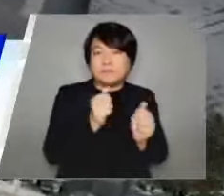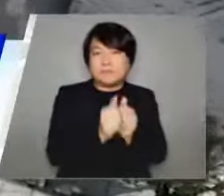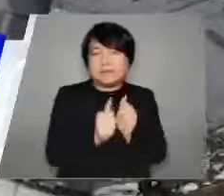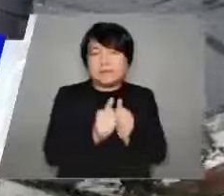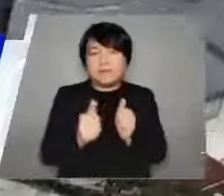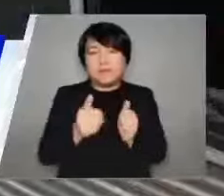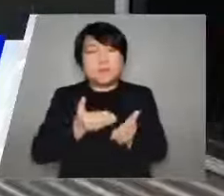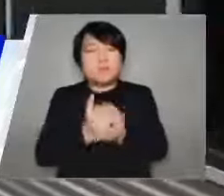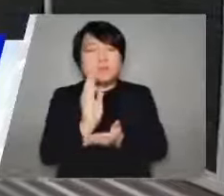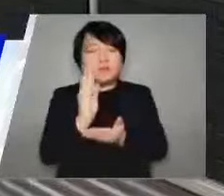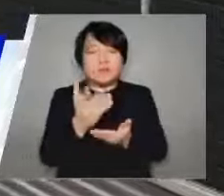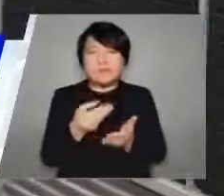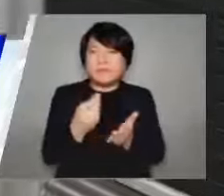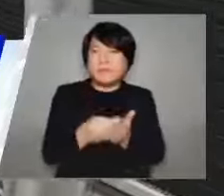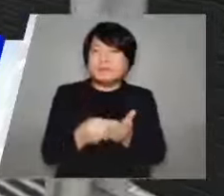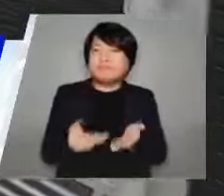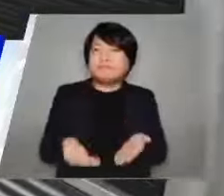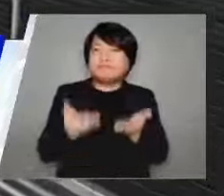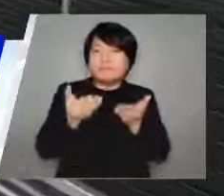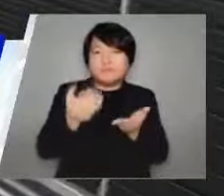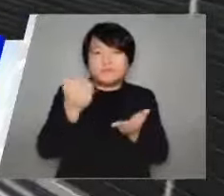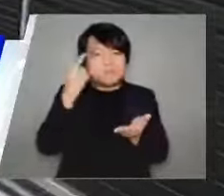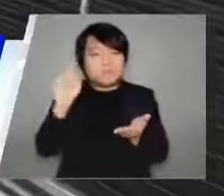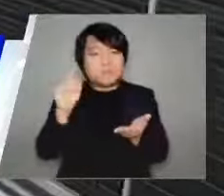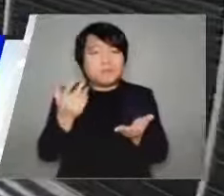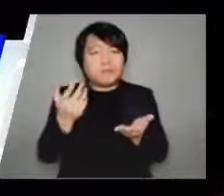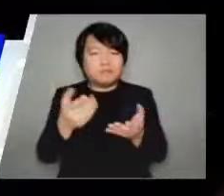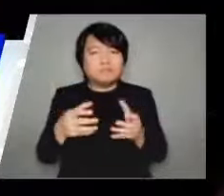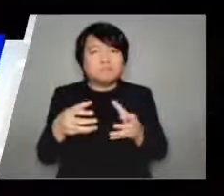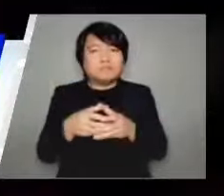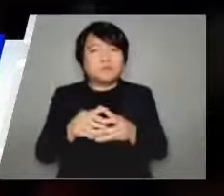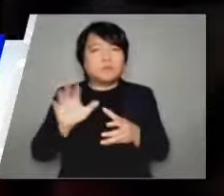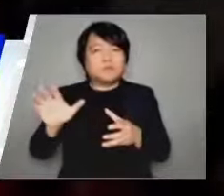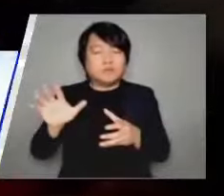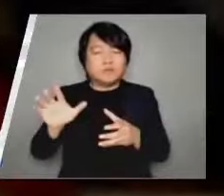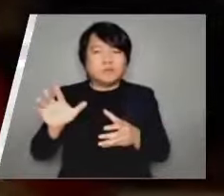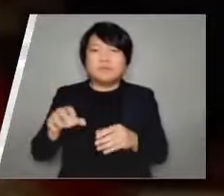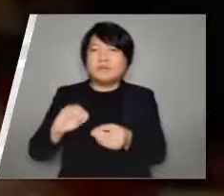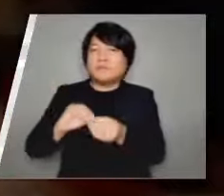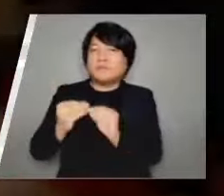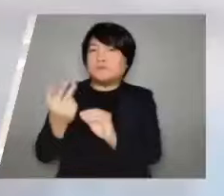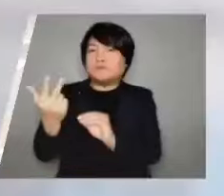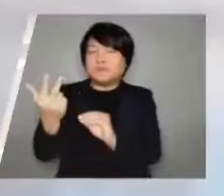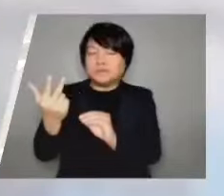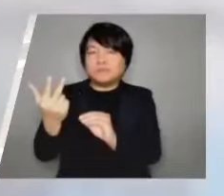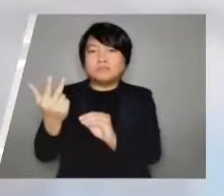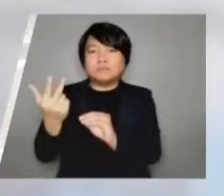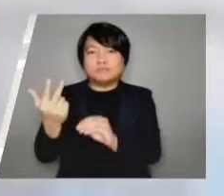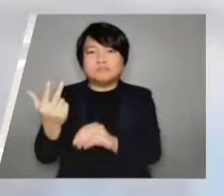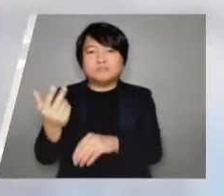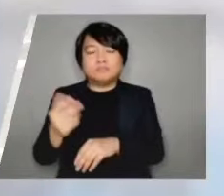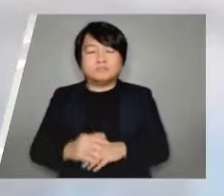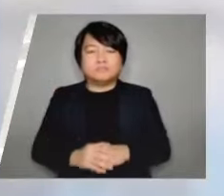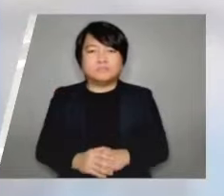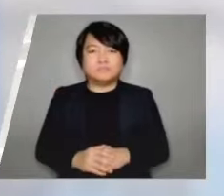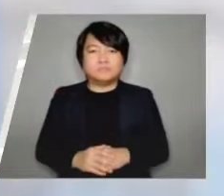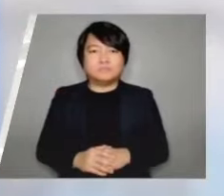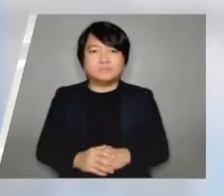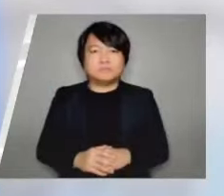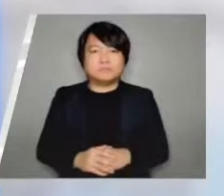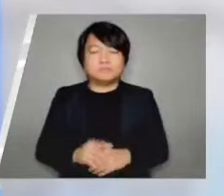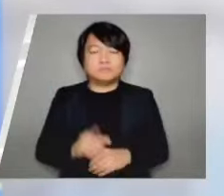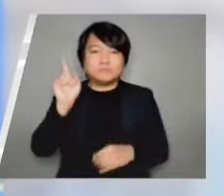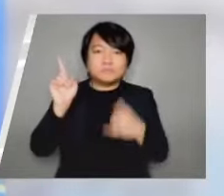fundraising activity para sa Regional Highway Patrol Unit 3. Nakapagbigay kami in good faith ng certificate of recognition.